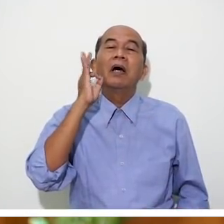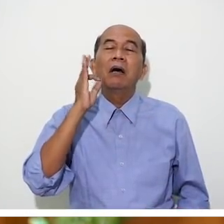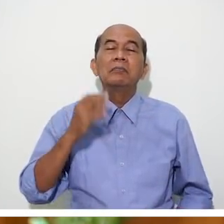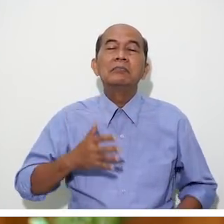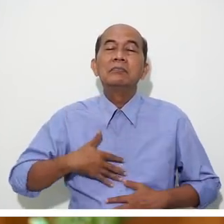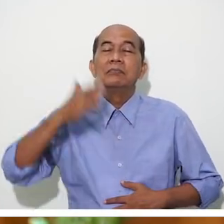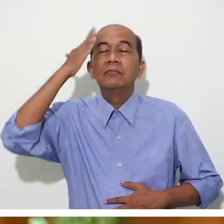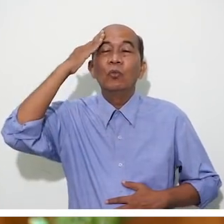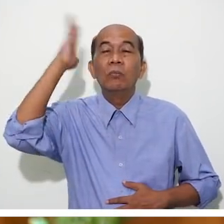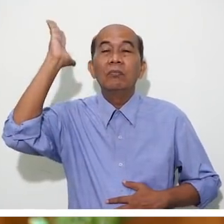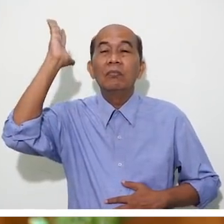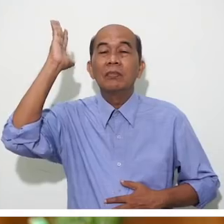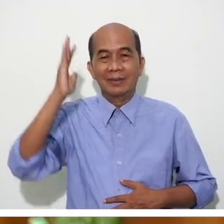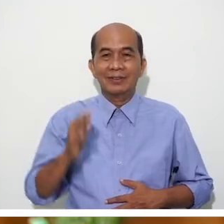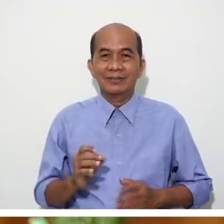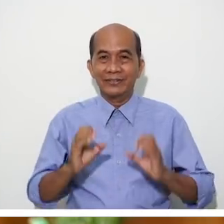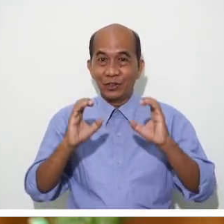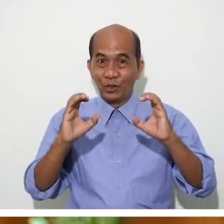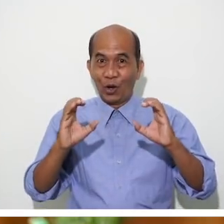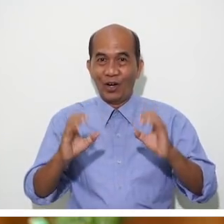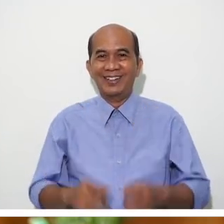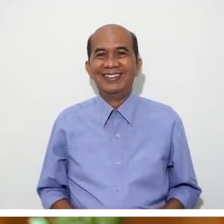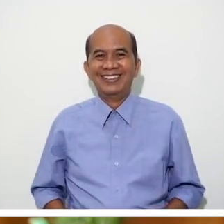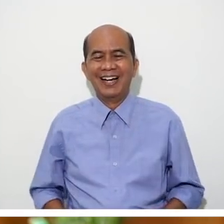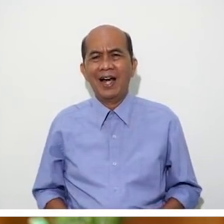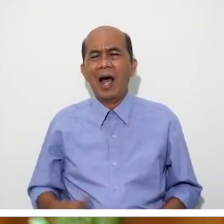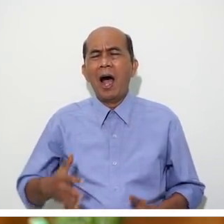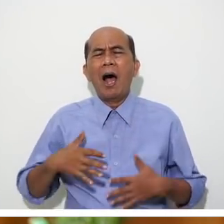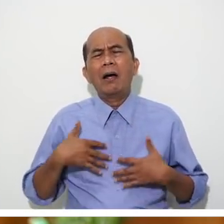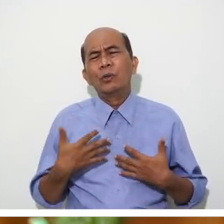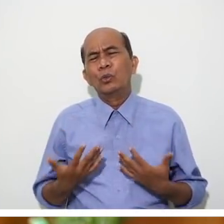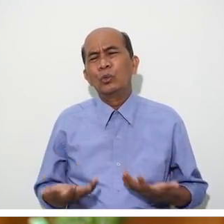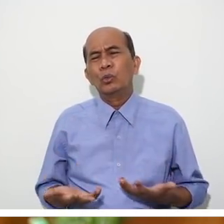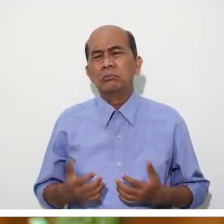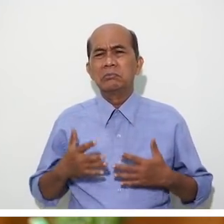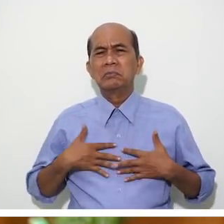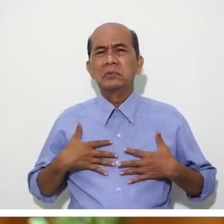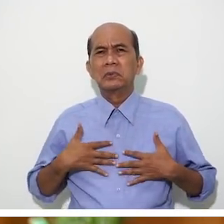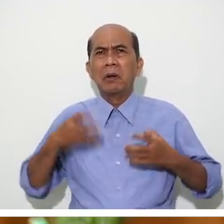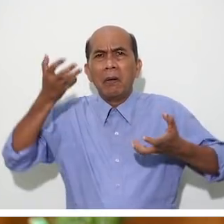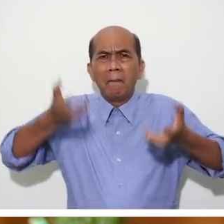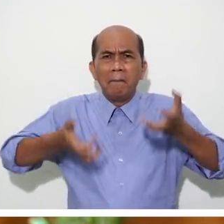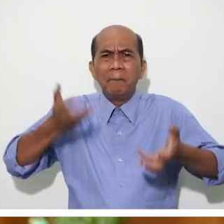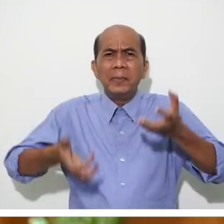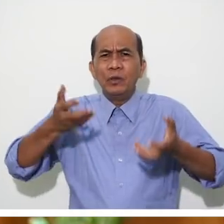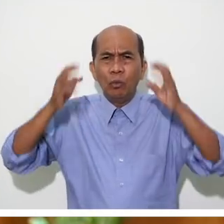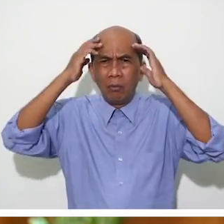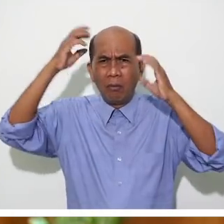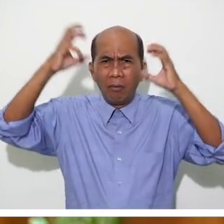khilaf, misalnya begitu ya, aduh saya dalam keadaan bingung saat